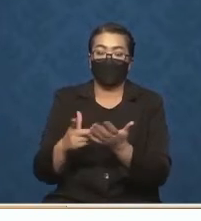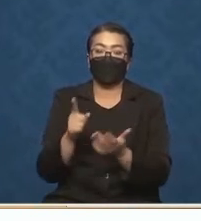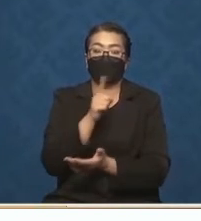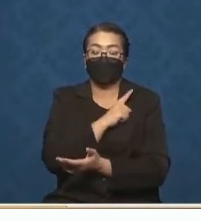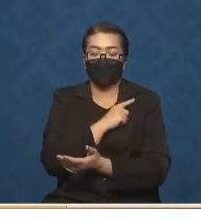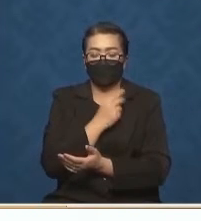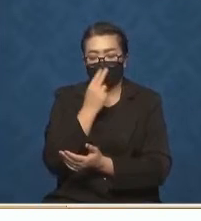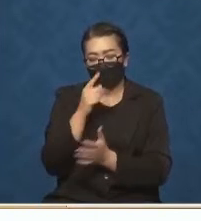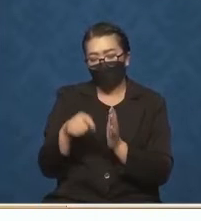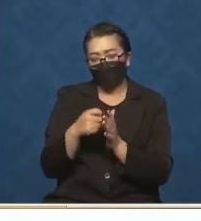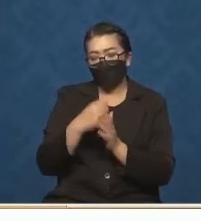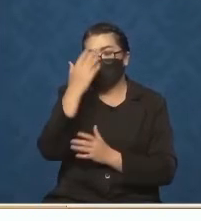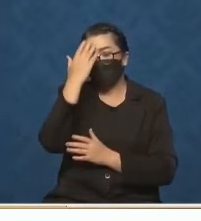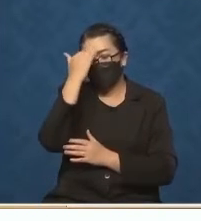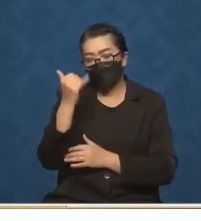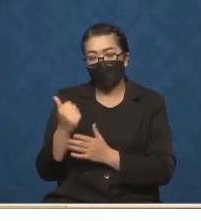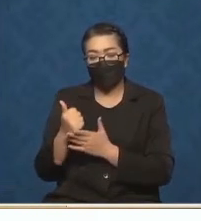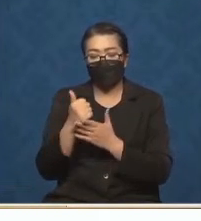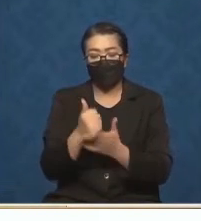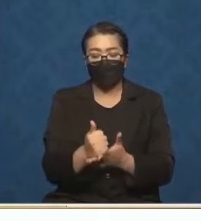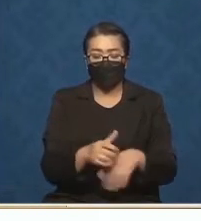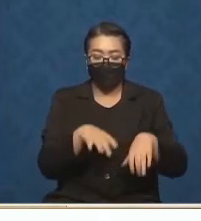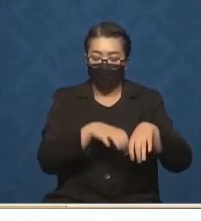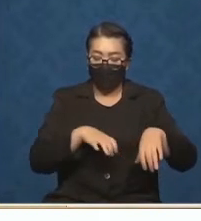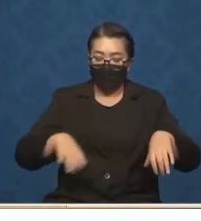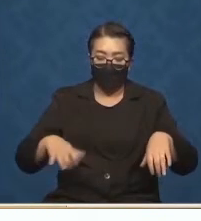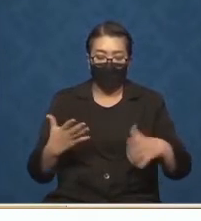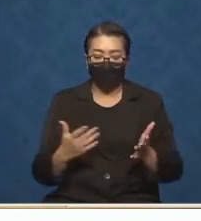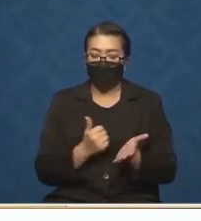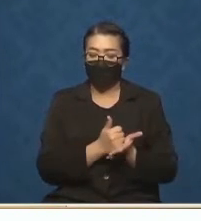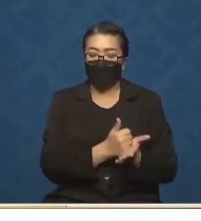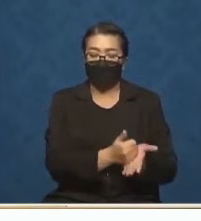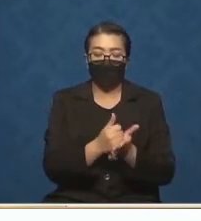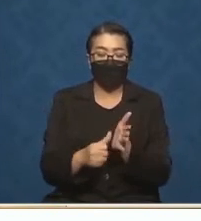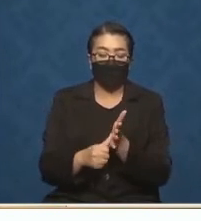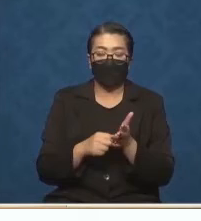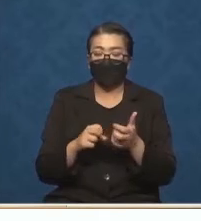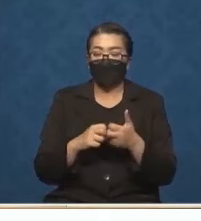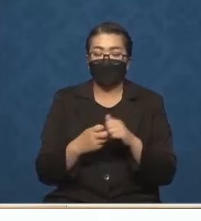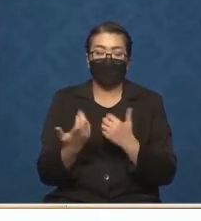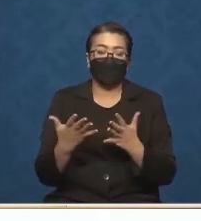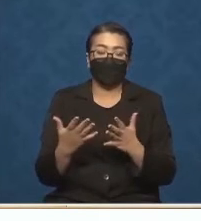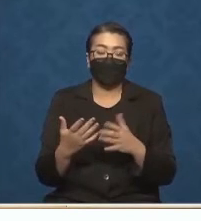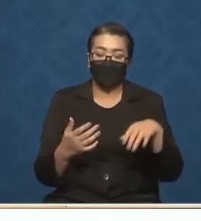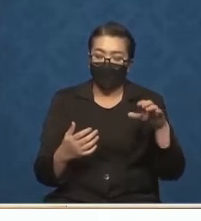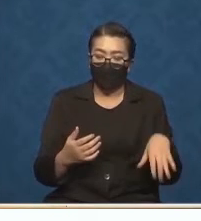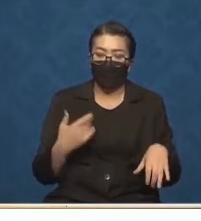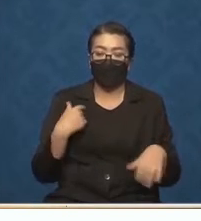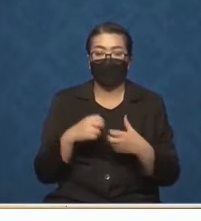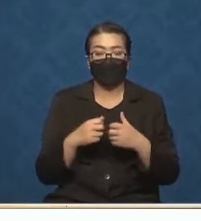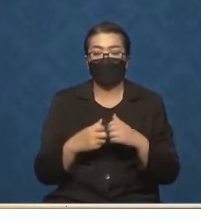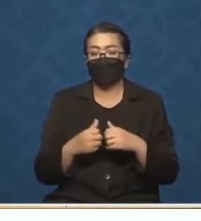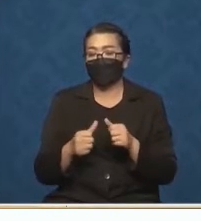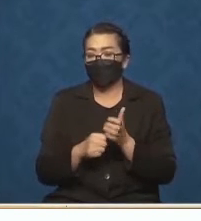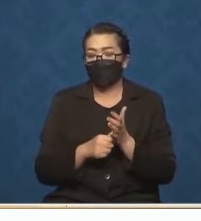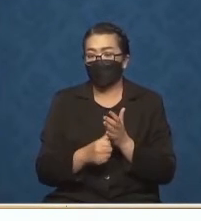มจงเปนสาเหตุวาทำไมบางพื้นที่ไมมีการแก้ไขปัญหาชนิดอนเลยเพราะว่าอะไรครั จรๆ เรามี